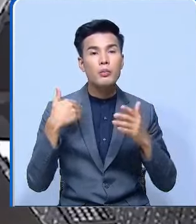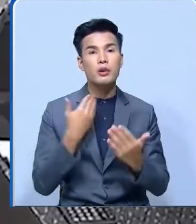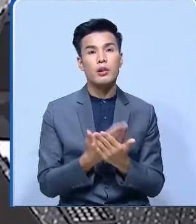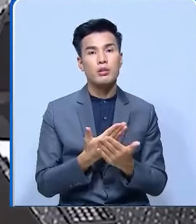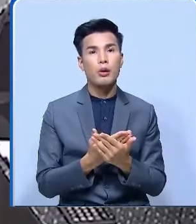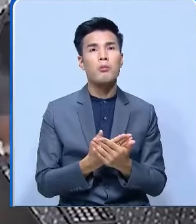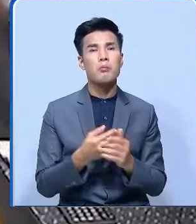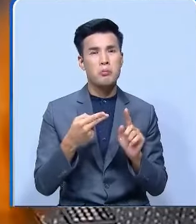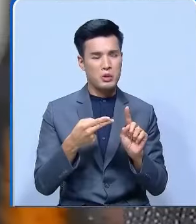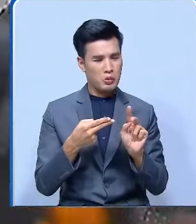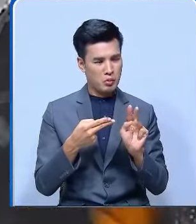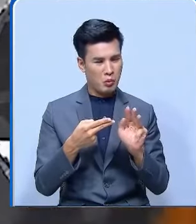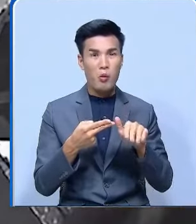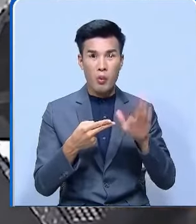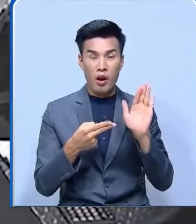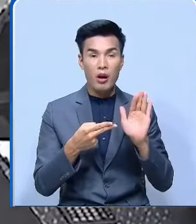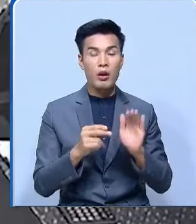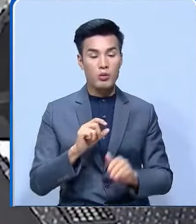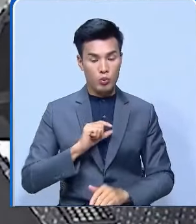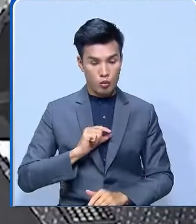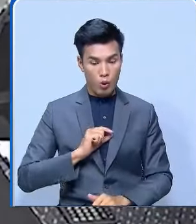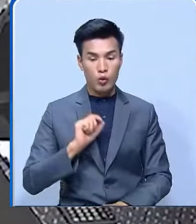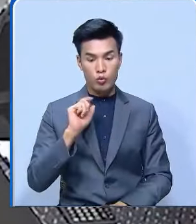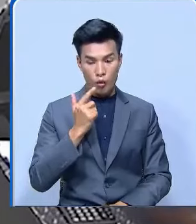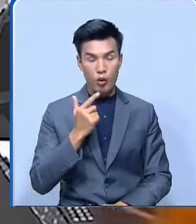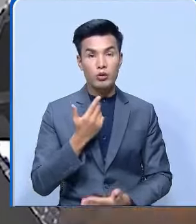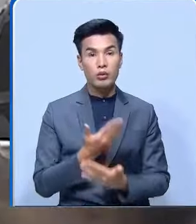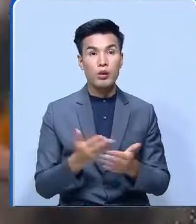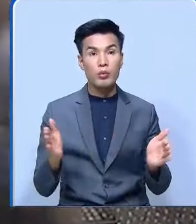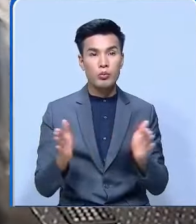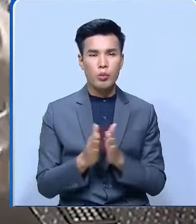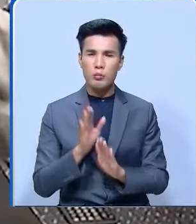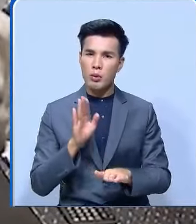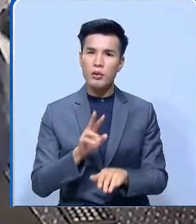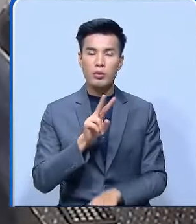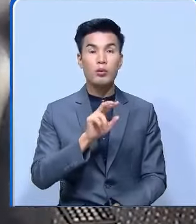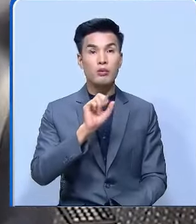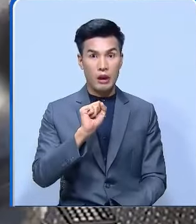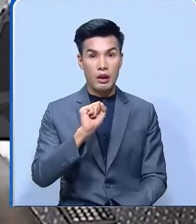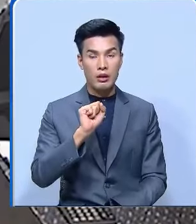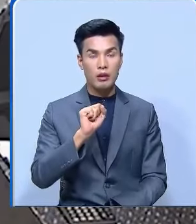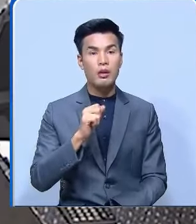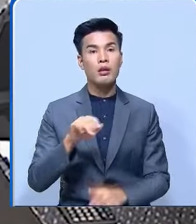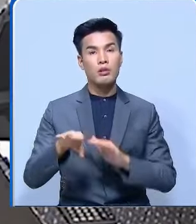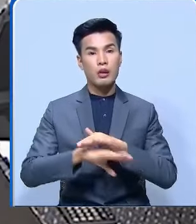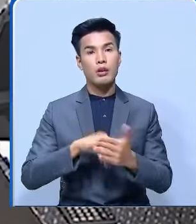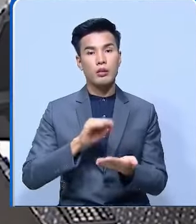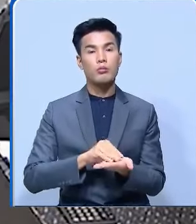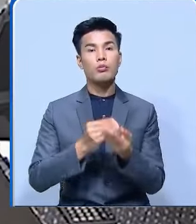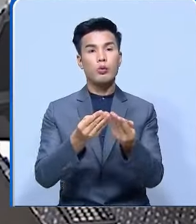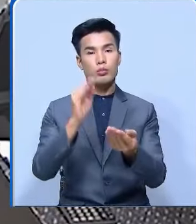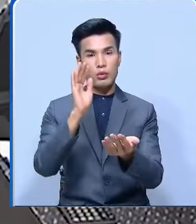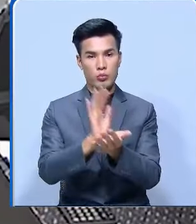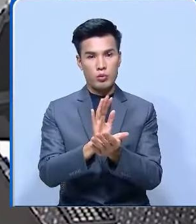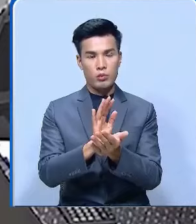หมื่นบาทพระเลี่ยมทองสร้อยคอทองคำรวมมูลค่าความเสียหายไม่ต่ำกว่า 200,000 บาทเลยนำหลักฐานเข้าแจ้งความกับตำรวจส